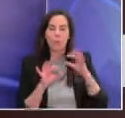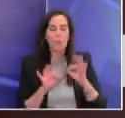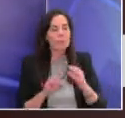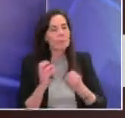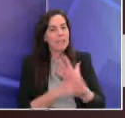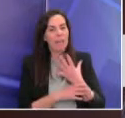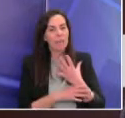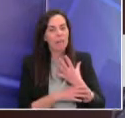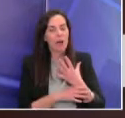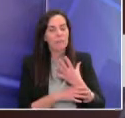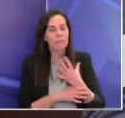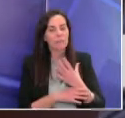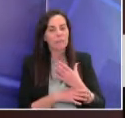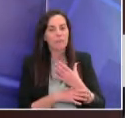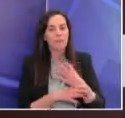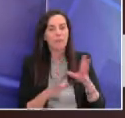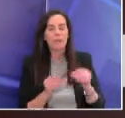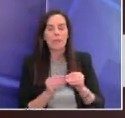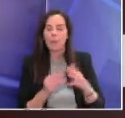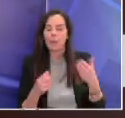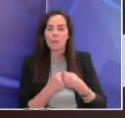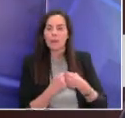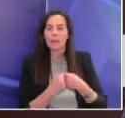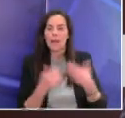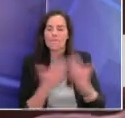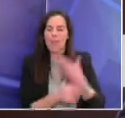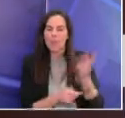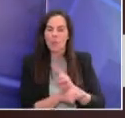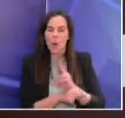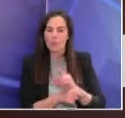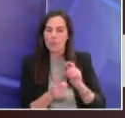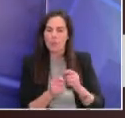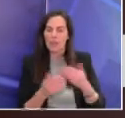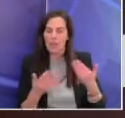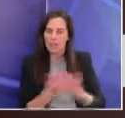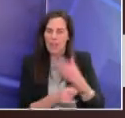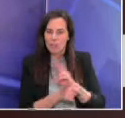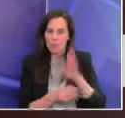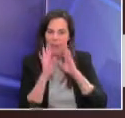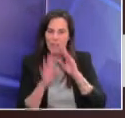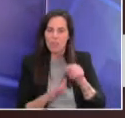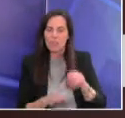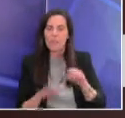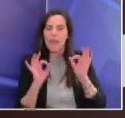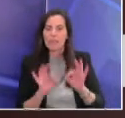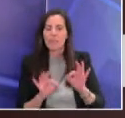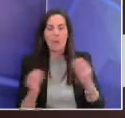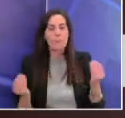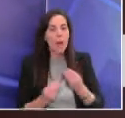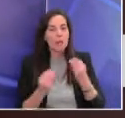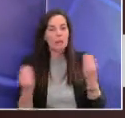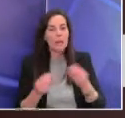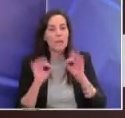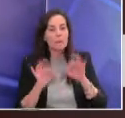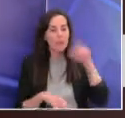יצרנו פלטפורמה להתמודדות עם משברים. fakenews.il.com או fakenewsisrael בפייסבוק. זה בעצם משהו שהוא כלי